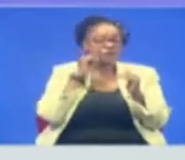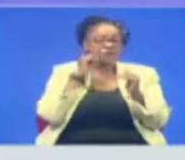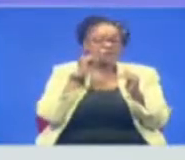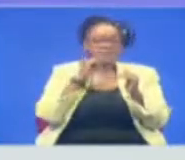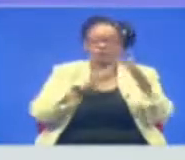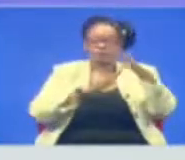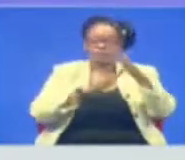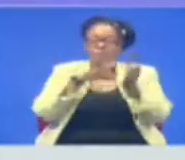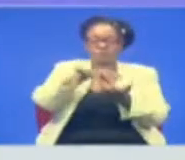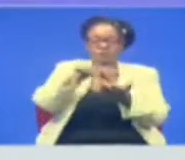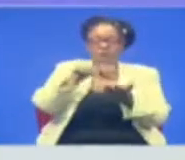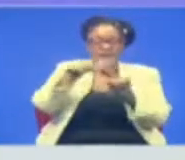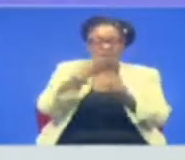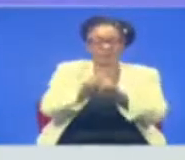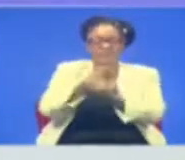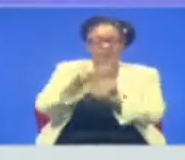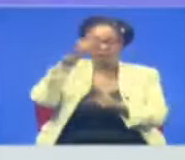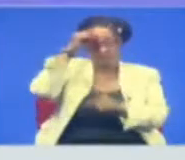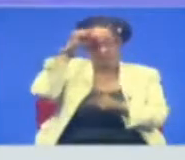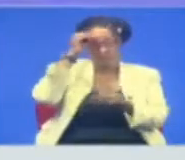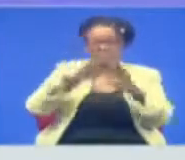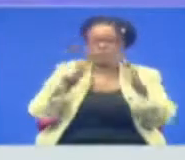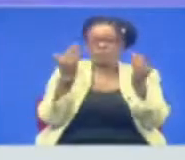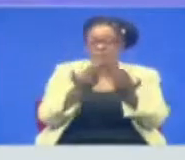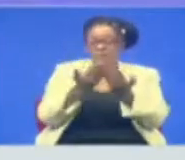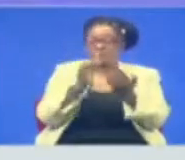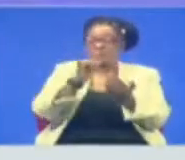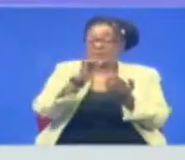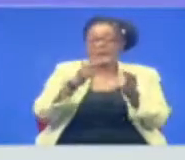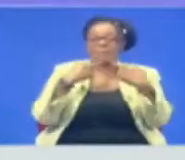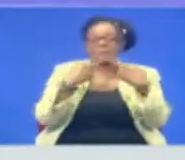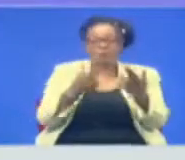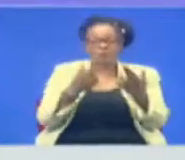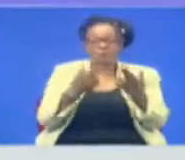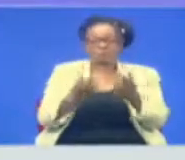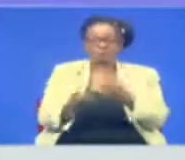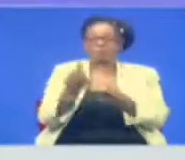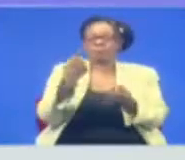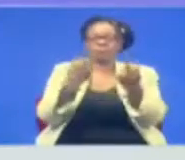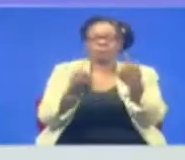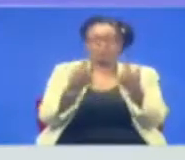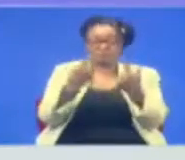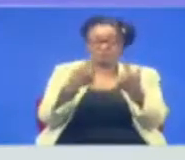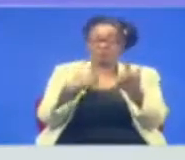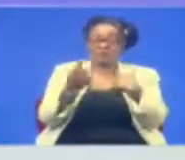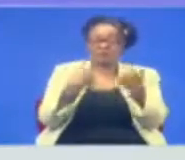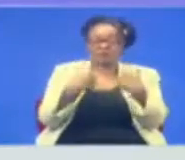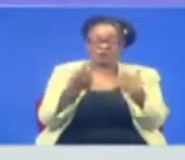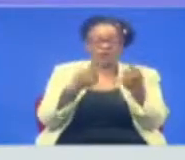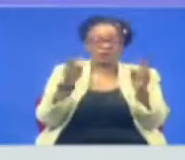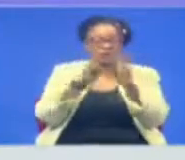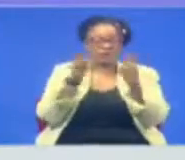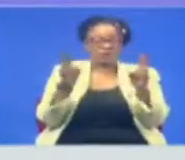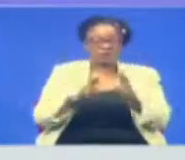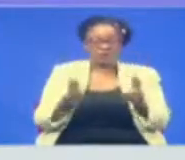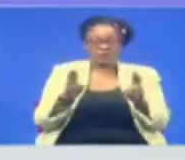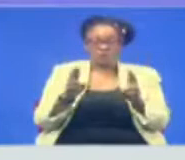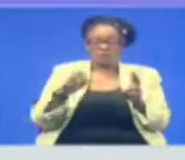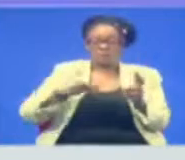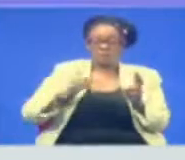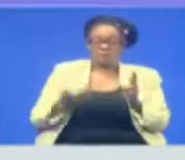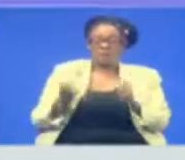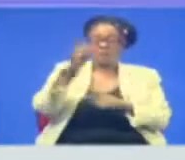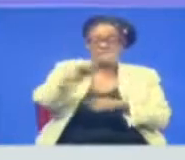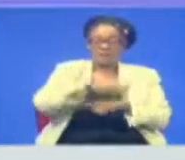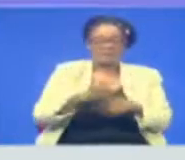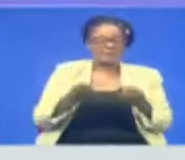katika serikali mbalimbali duniani. Ripoti hiyo ndiyo iliyochochea mazungumzo katika maadhimisho ya siku ya kimataifa wanawake humu nchini, ambapo